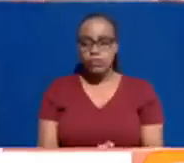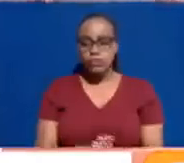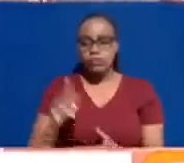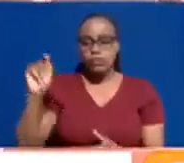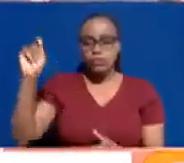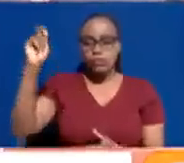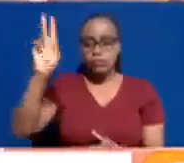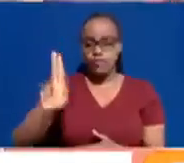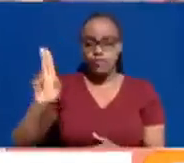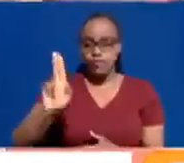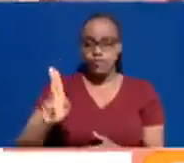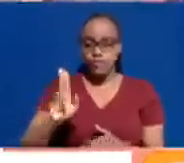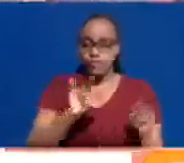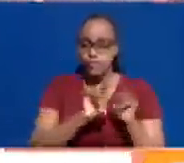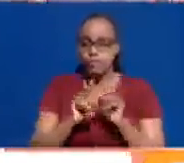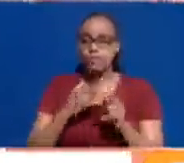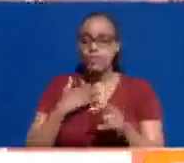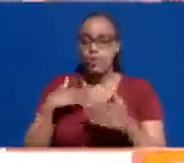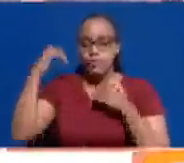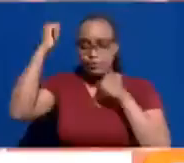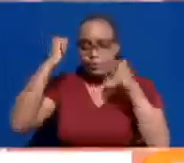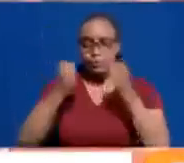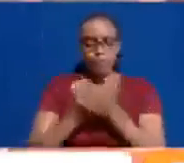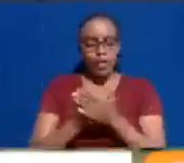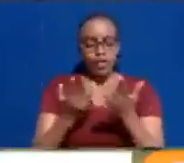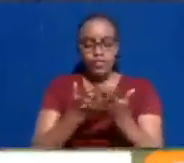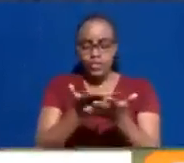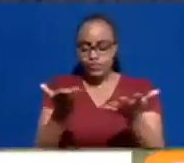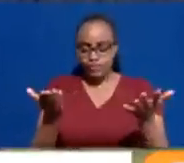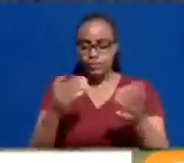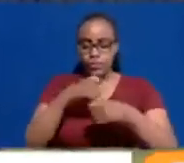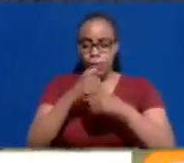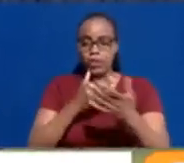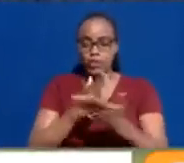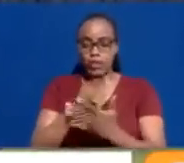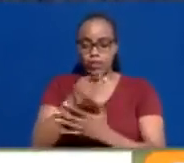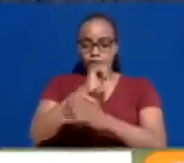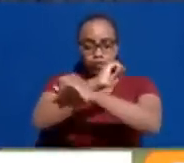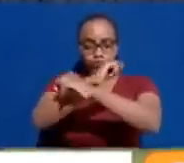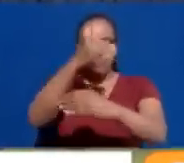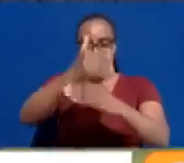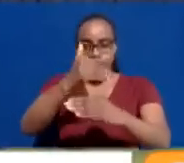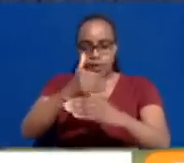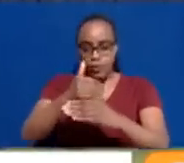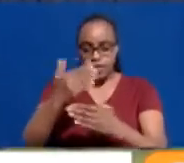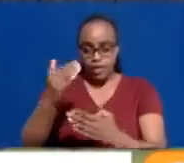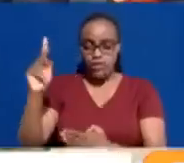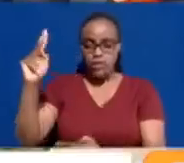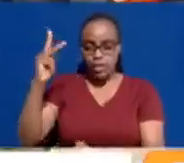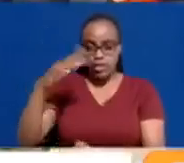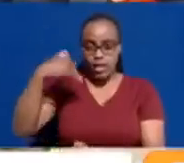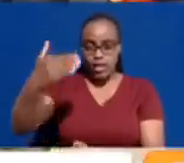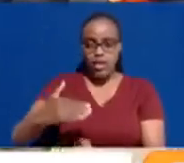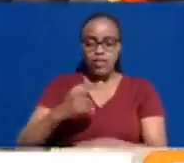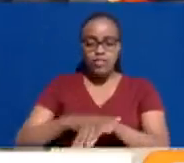Rais Kenyatta aidha amewataka wanajeshi kote nchini kuhakikisha kuwa wamelinda mipaka ya taifa kila mara.